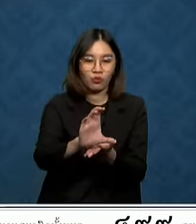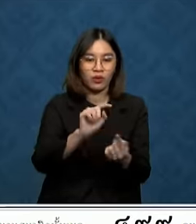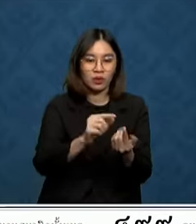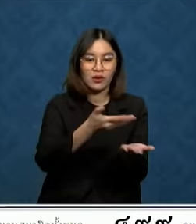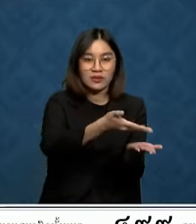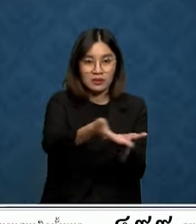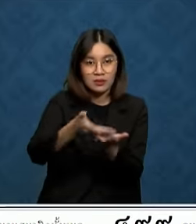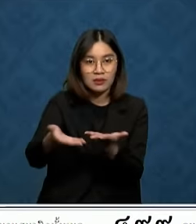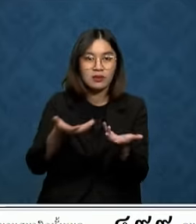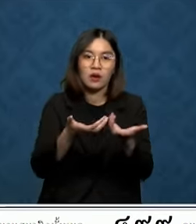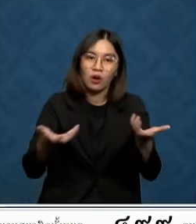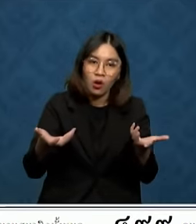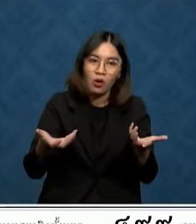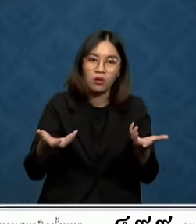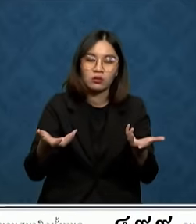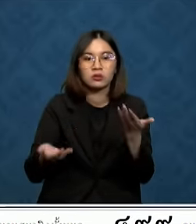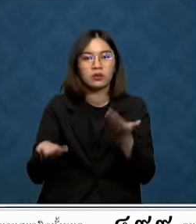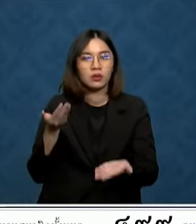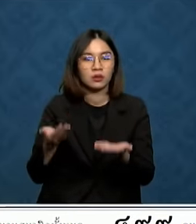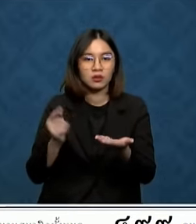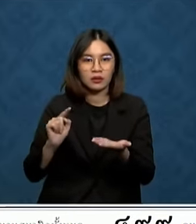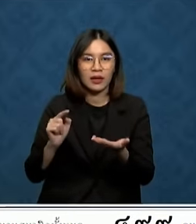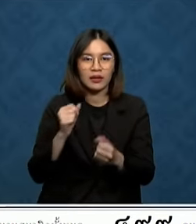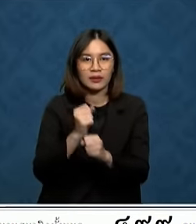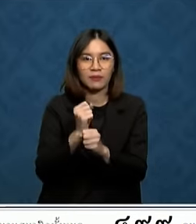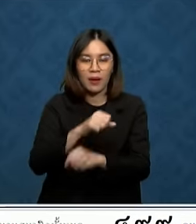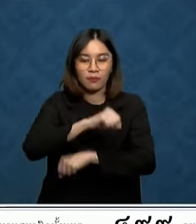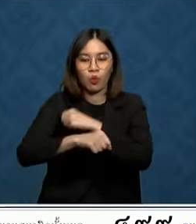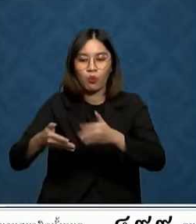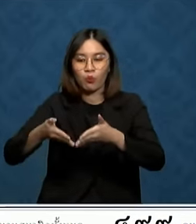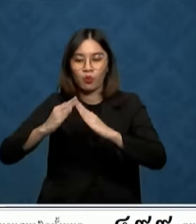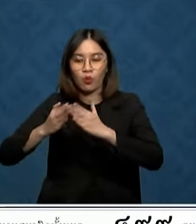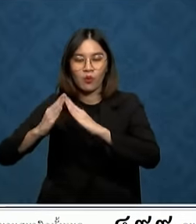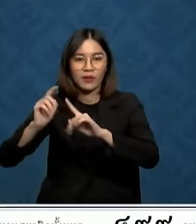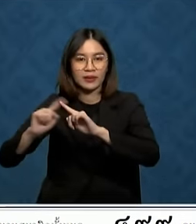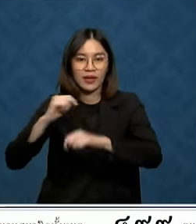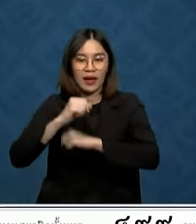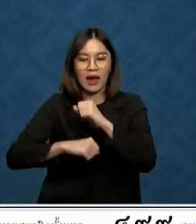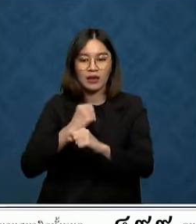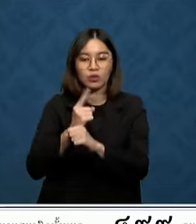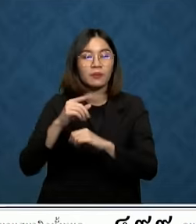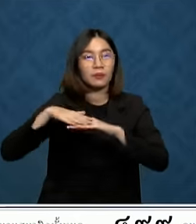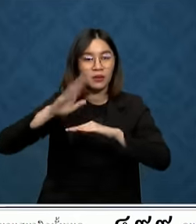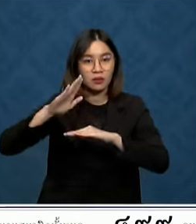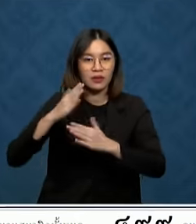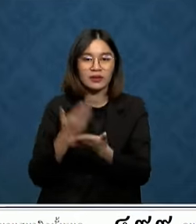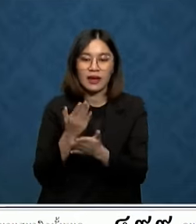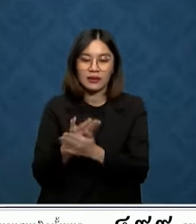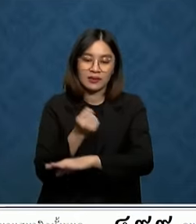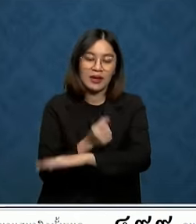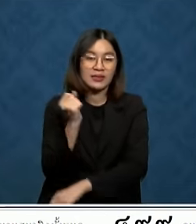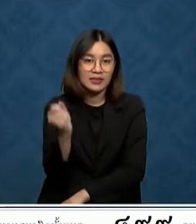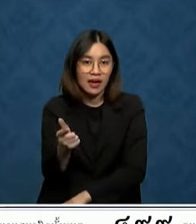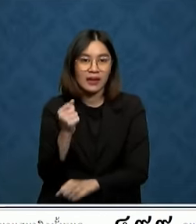ซื้อเอ่อสิ่งของหรือว่าไปเอ่อสร้างสิ่งปลูกสร้างต่างๆนะที่อาจจะมีอายุเกิน 1ปีหรือพวกค่าจ้างที่เอามา